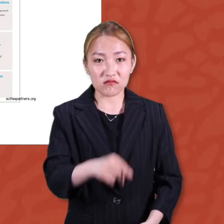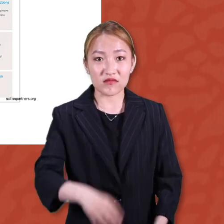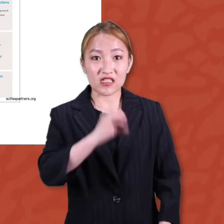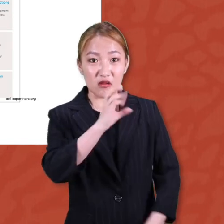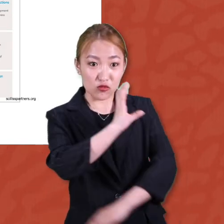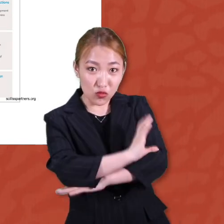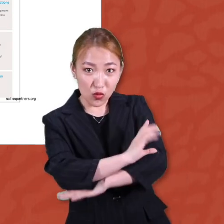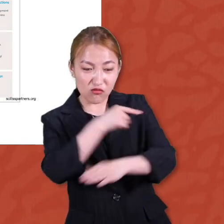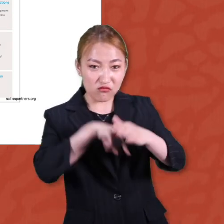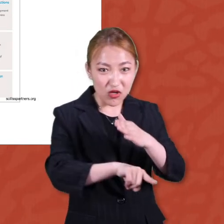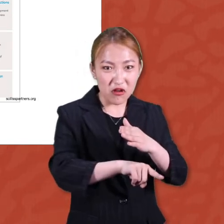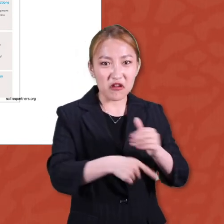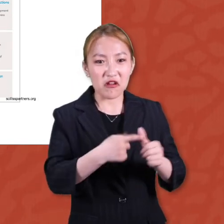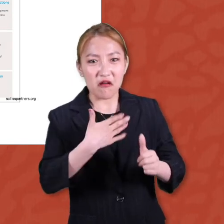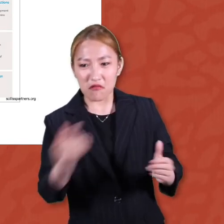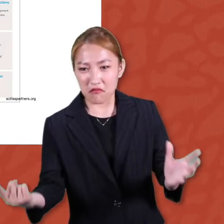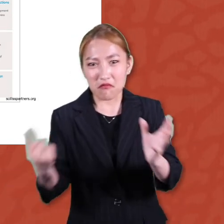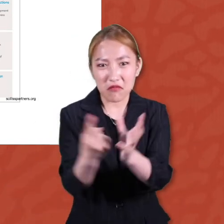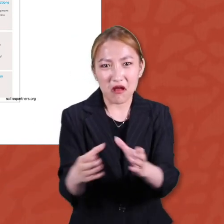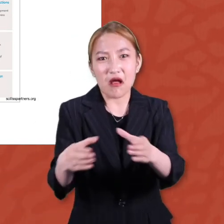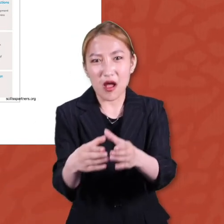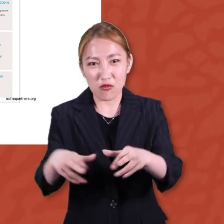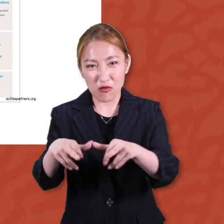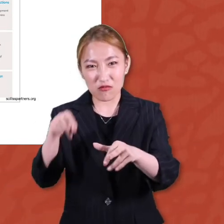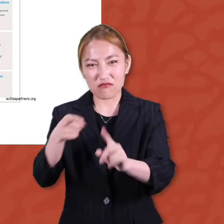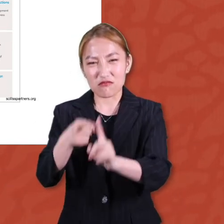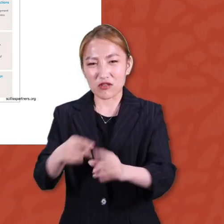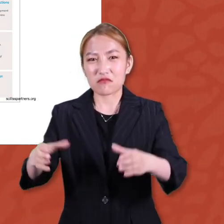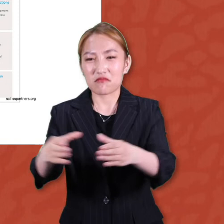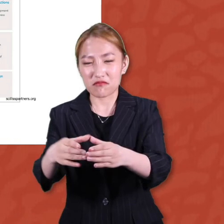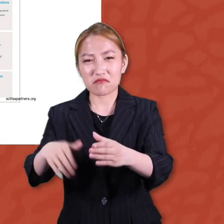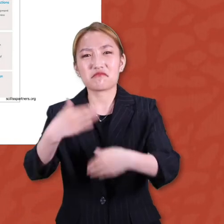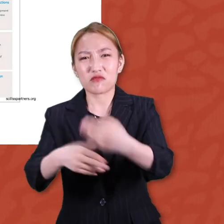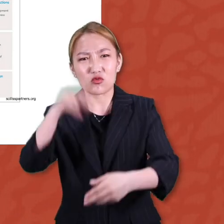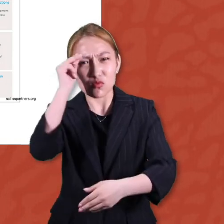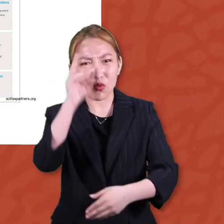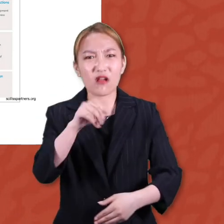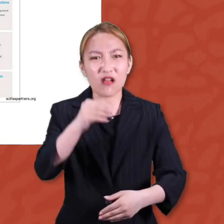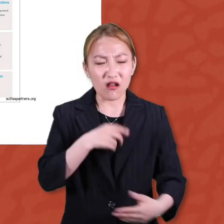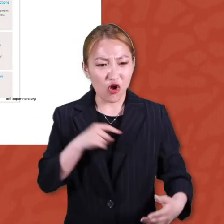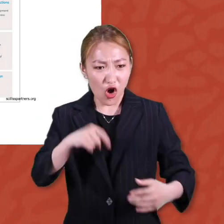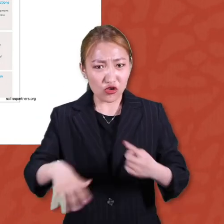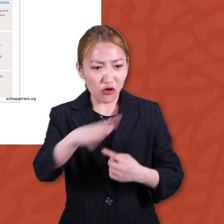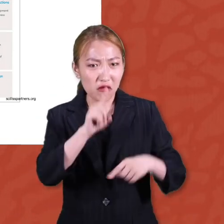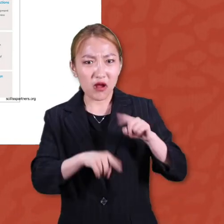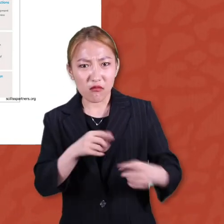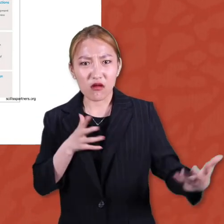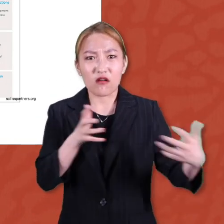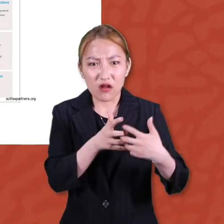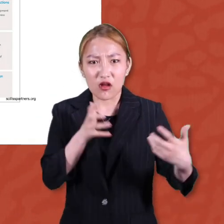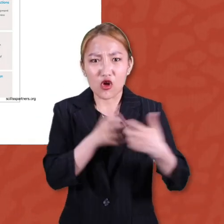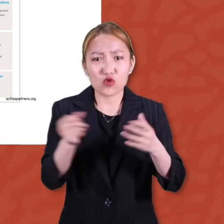Интеграцчлсан орчинд суралцагчид одоо байгаа сургалтын хөтөлбөрт дасан зохицох шаардлагатай бөгөөд дасан зохицож чадахгүй